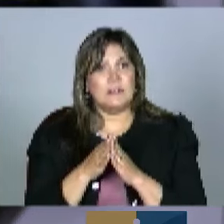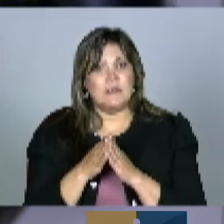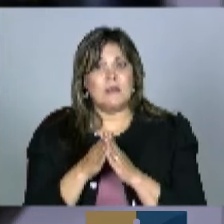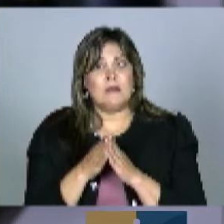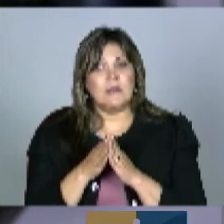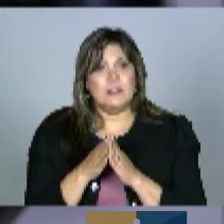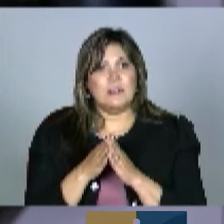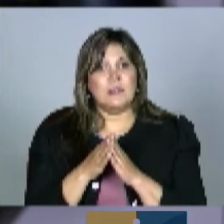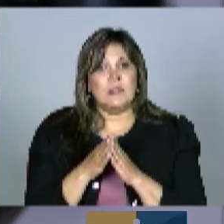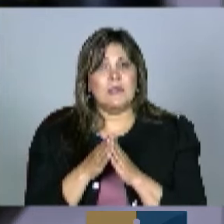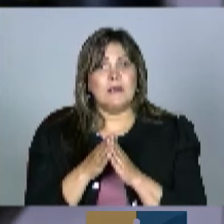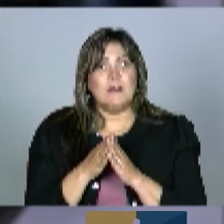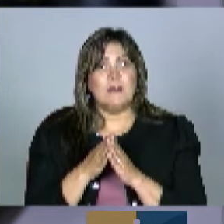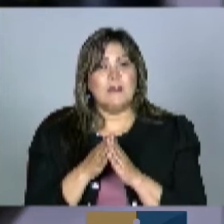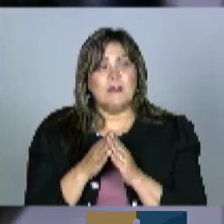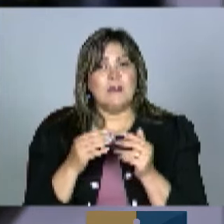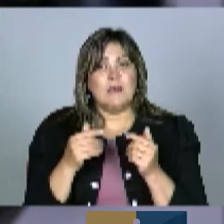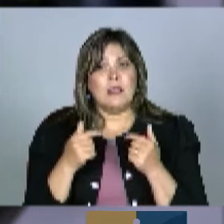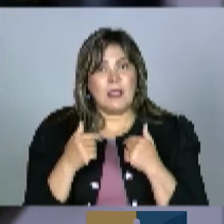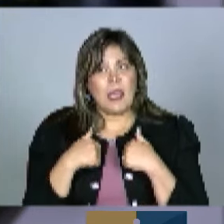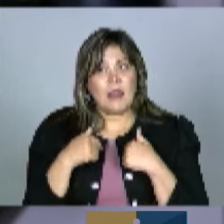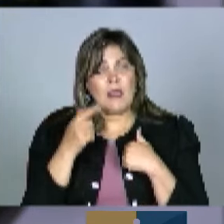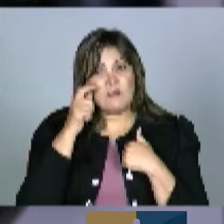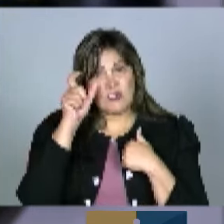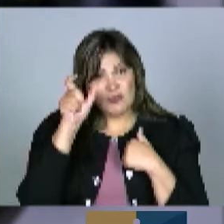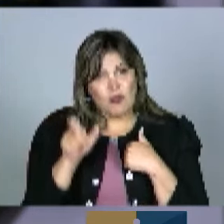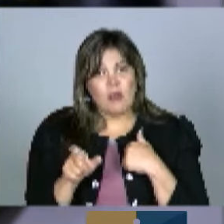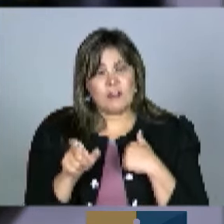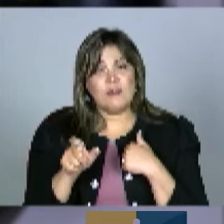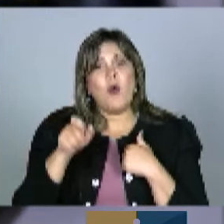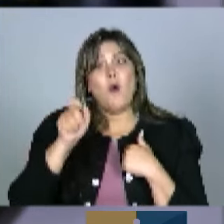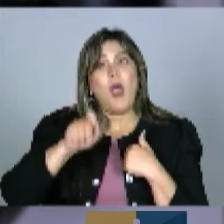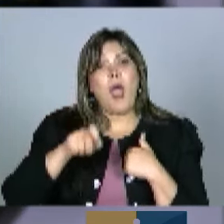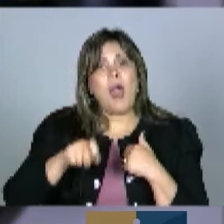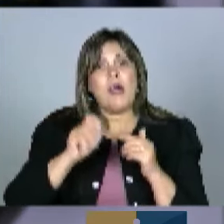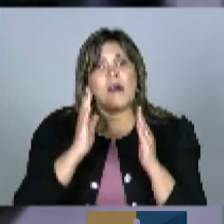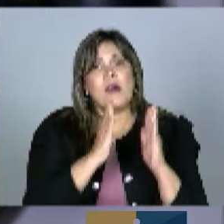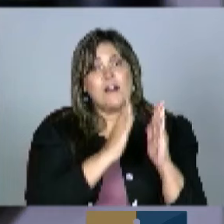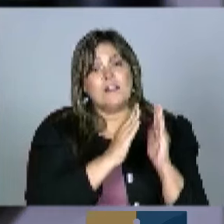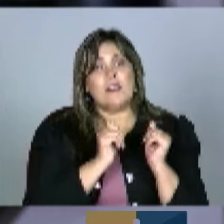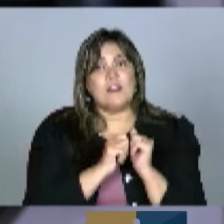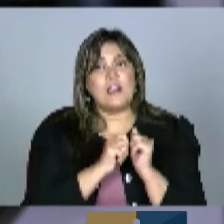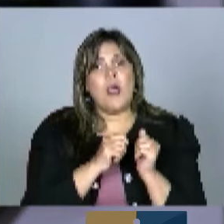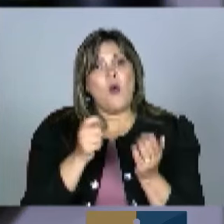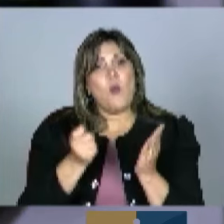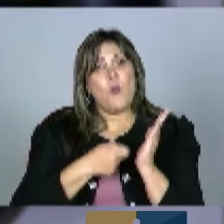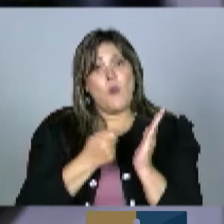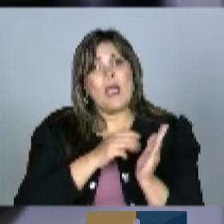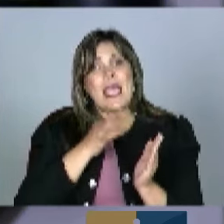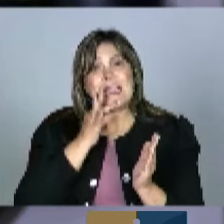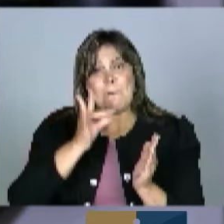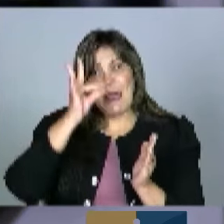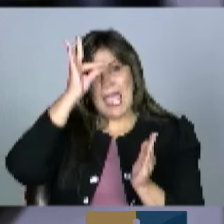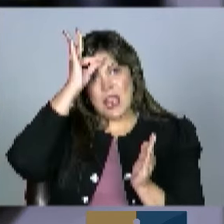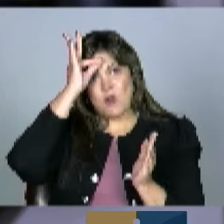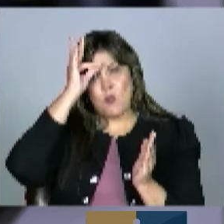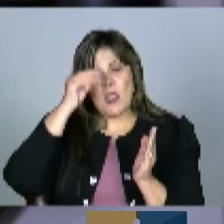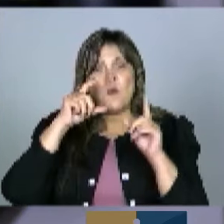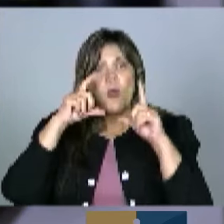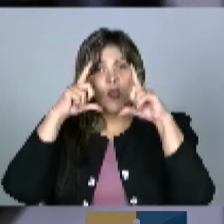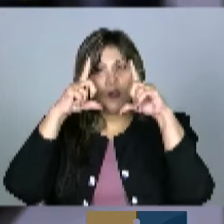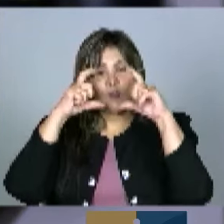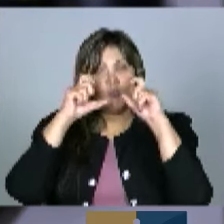ا بعد اذن حضرتك انا كان في واحد رافع عليا وكاتب فيها عنوان معين يعني عنوان سكنه حاطت صوره بطاقته اللي